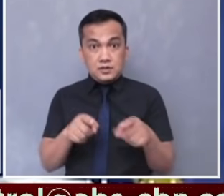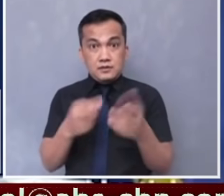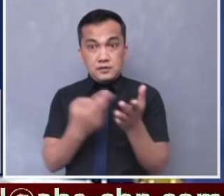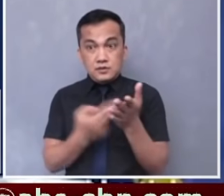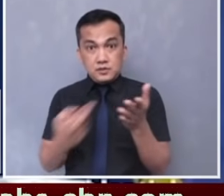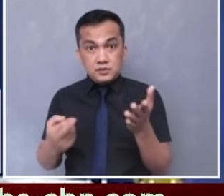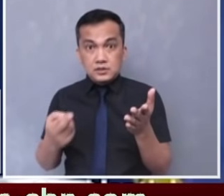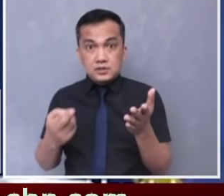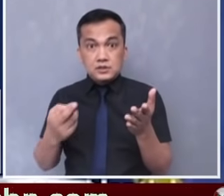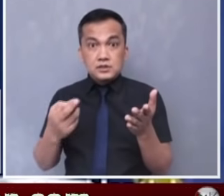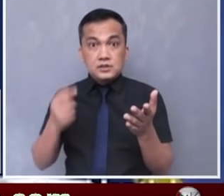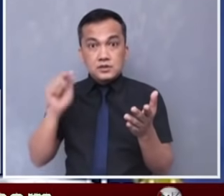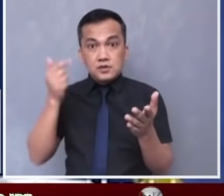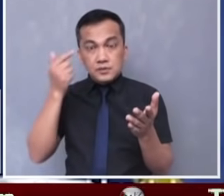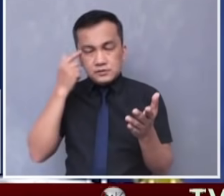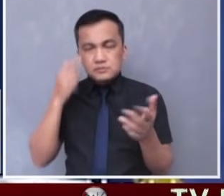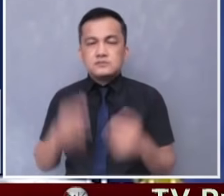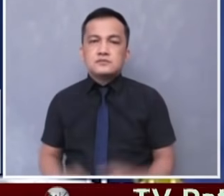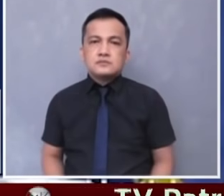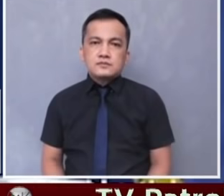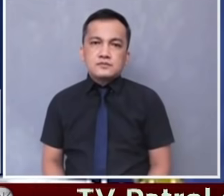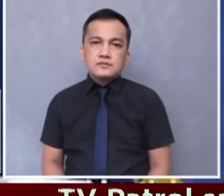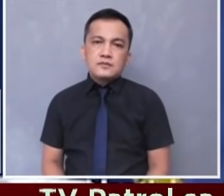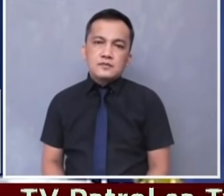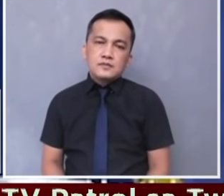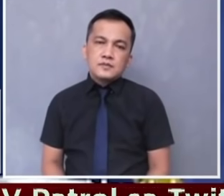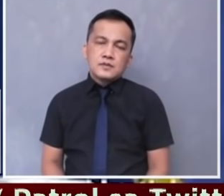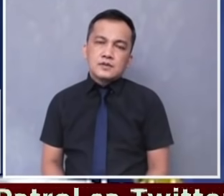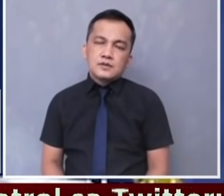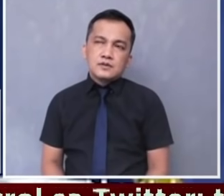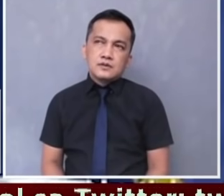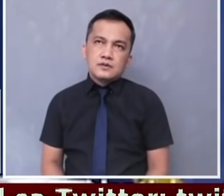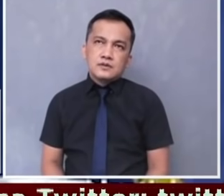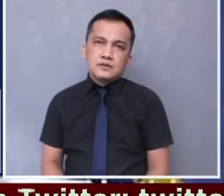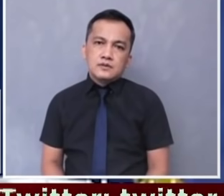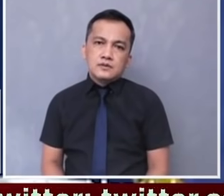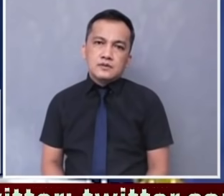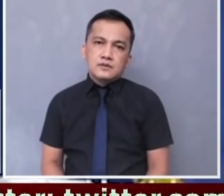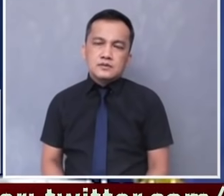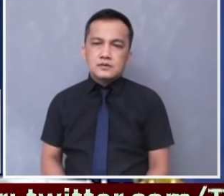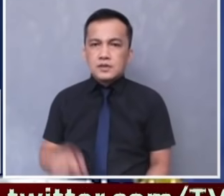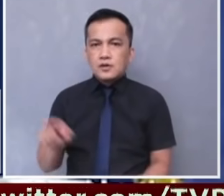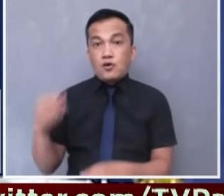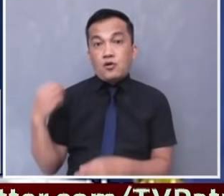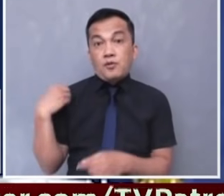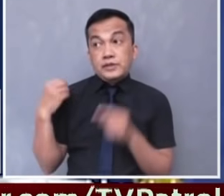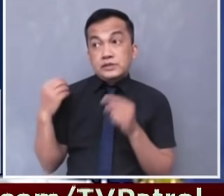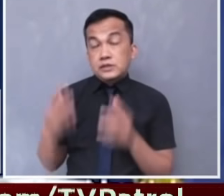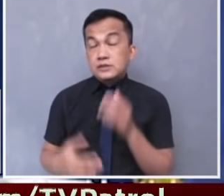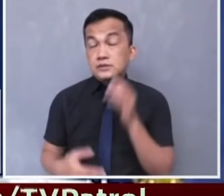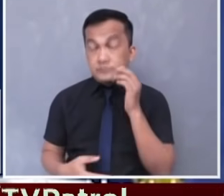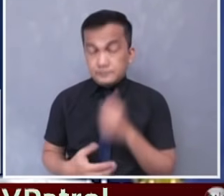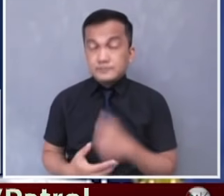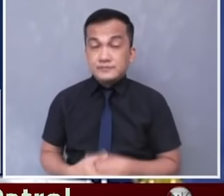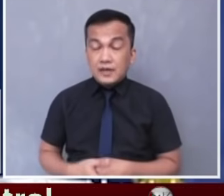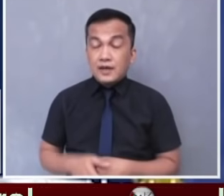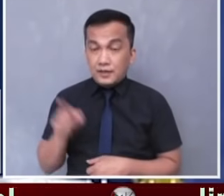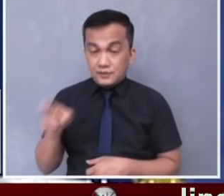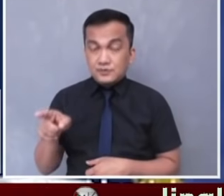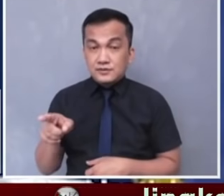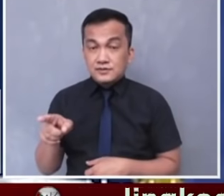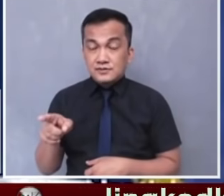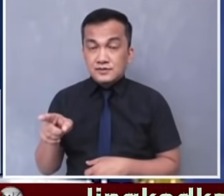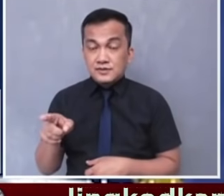government and yung mga official nandoon at